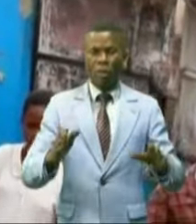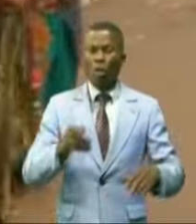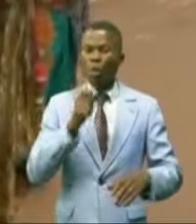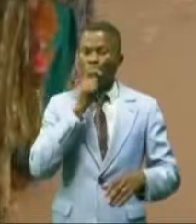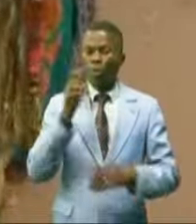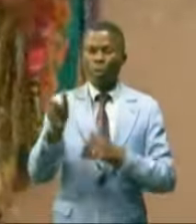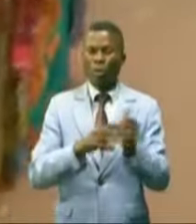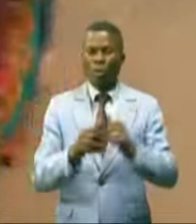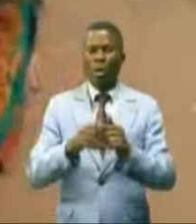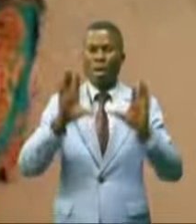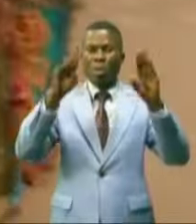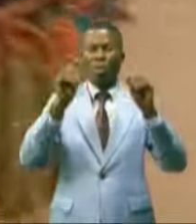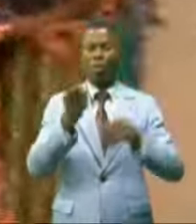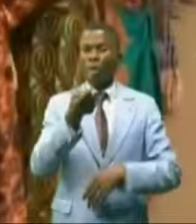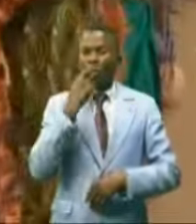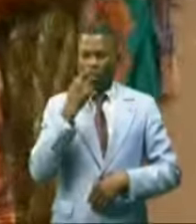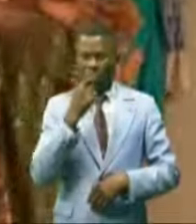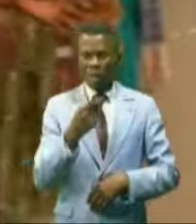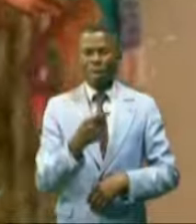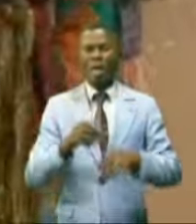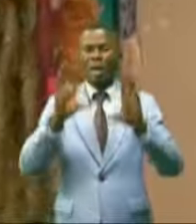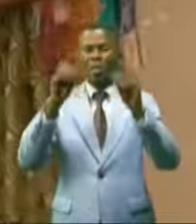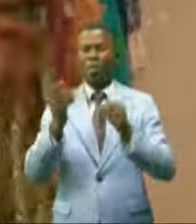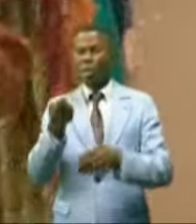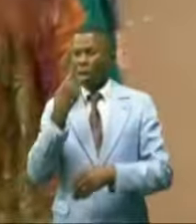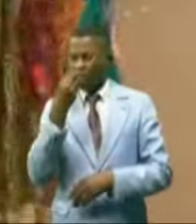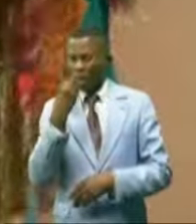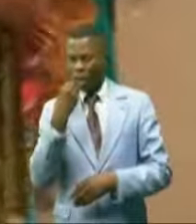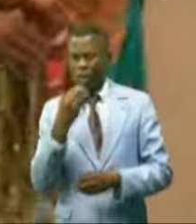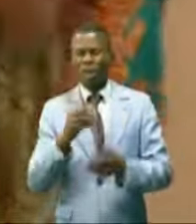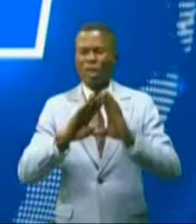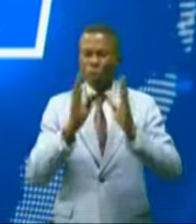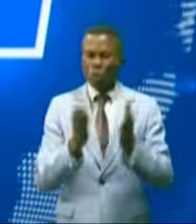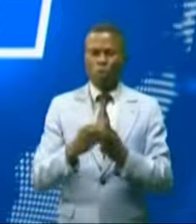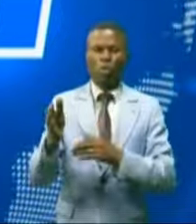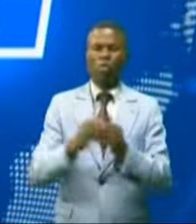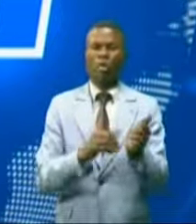produits pharmaceutiques, alimentaires, les vivres et les non-vivres.